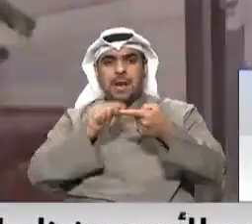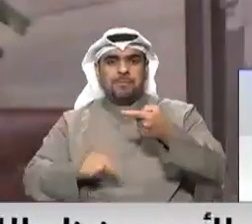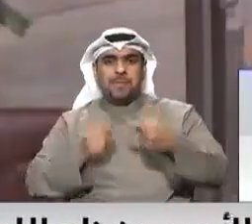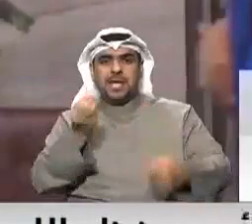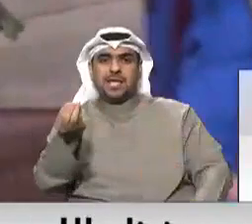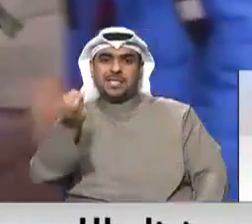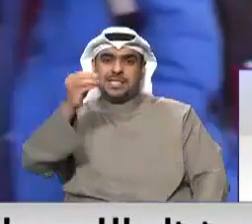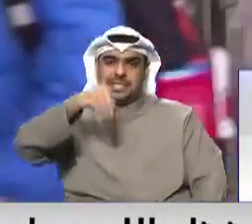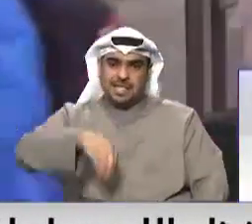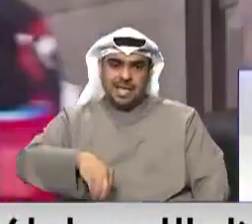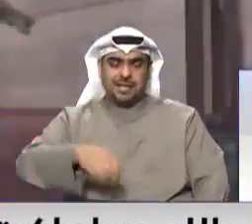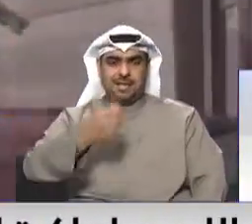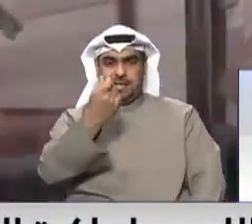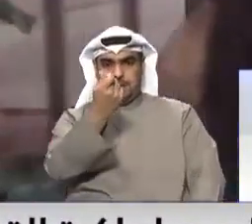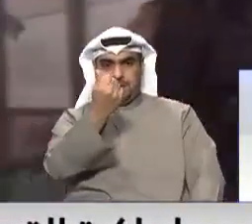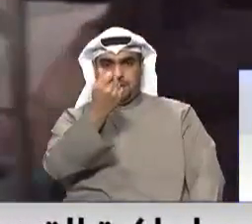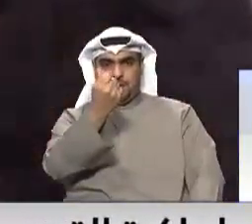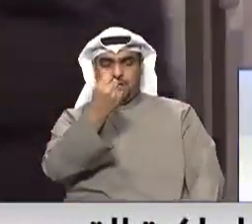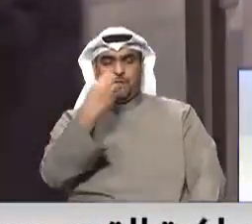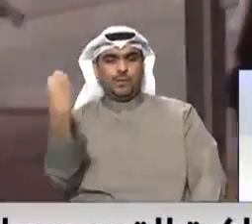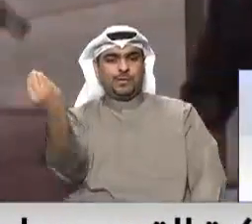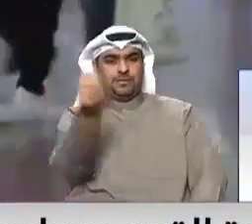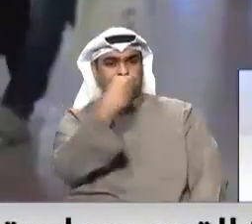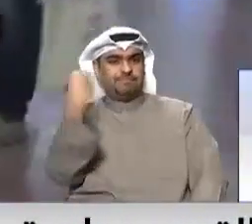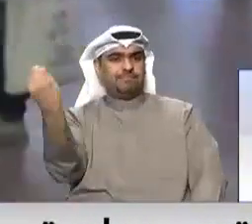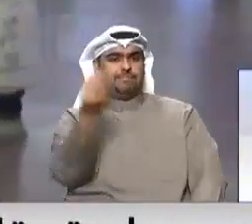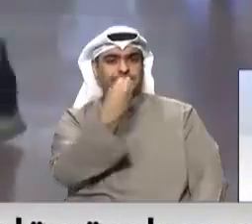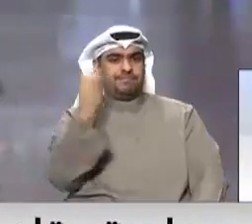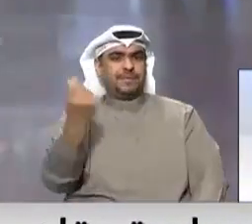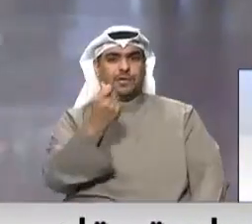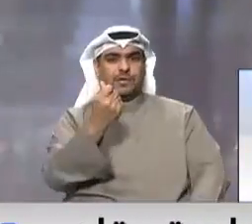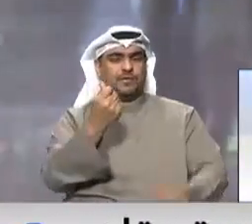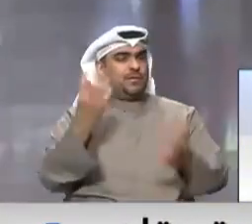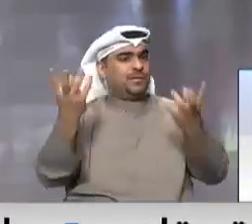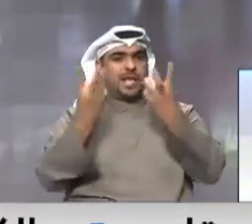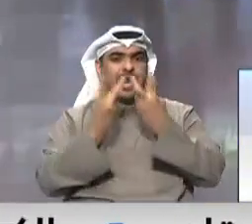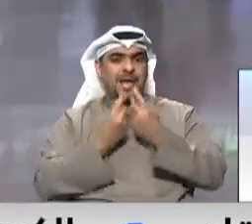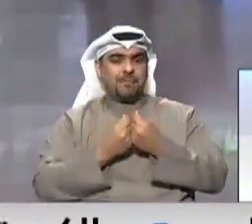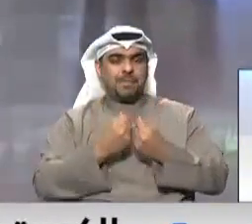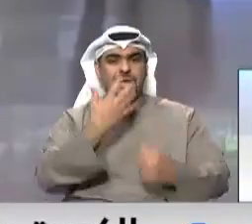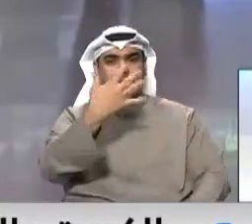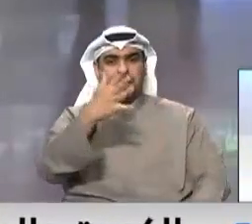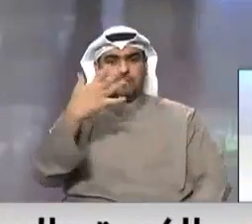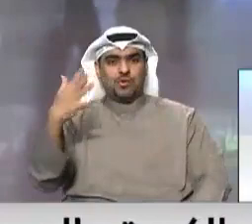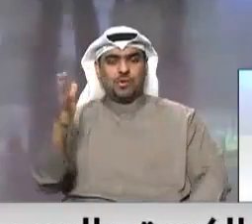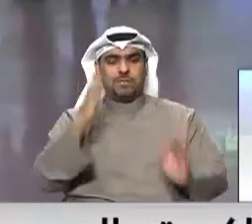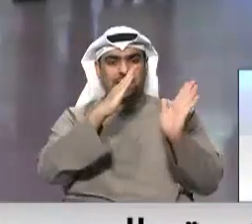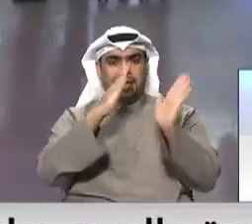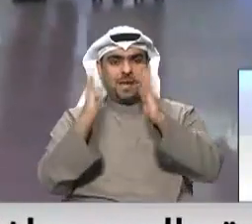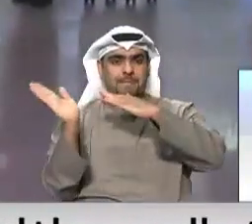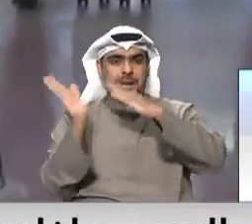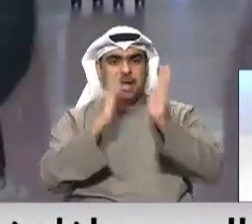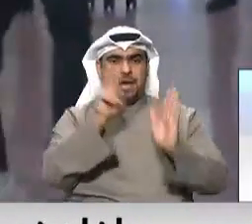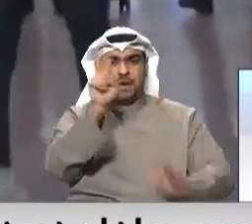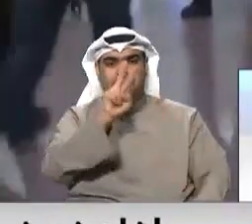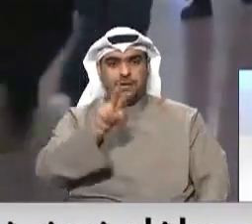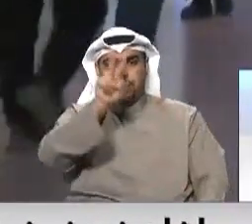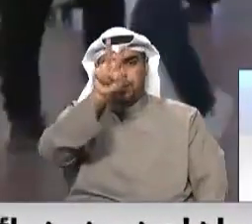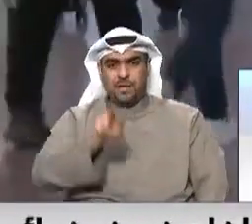السياحة المحلية خلال عطلة العام الجاري مستويات 55 مليار دولار، أو حوالي